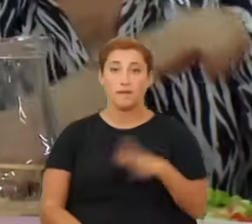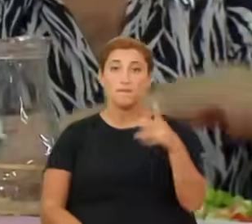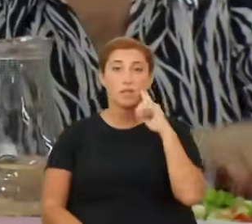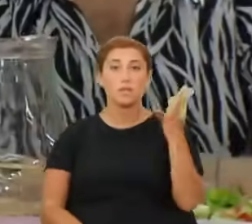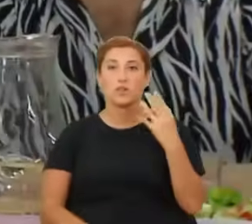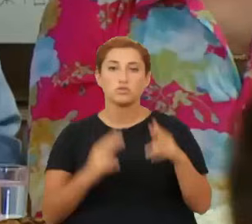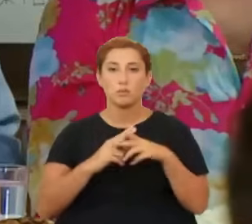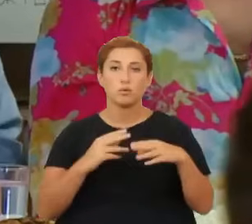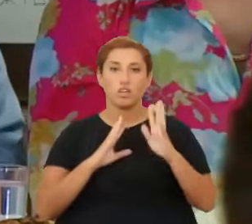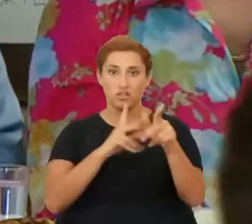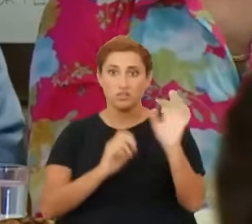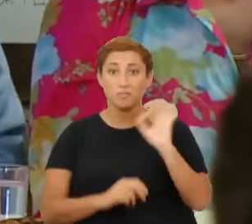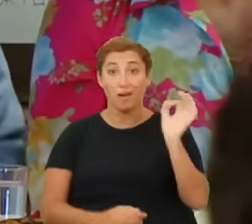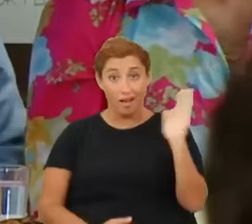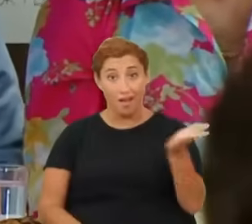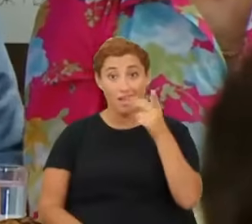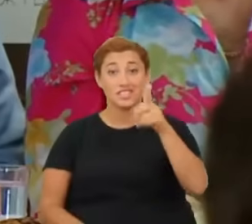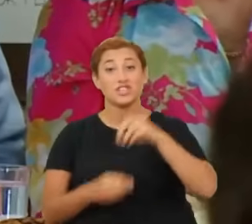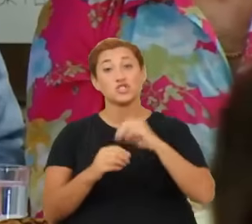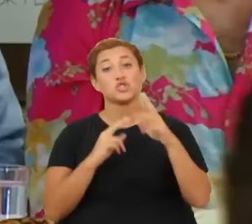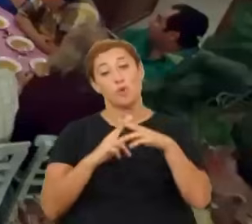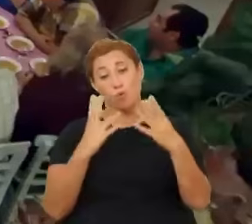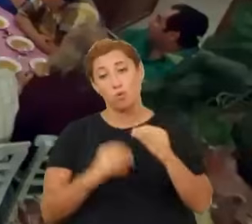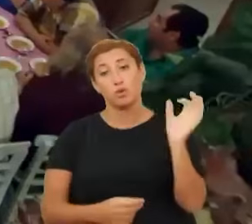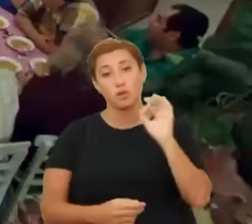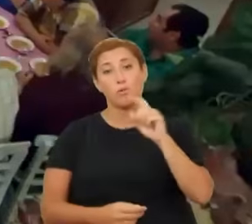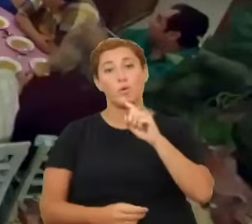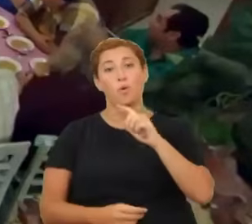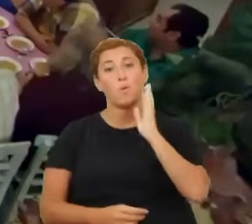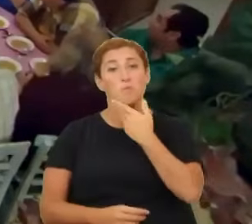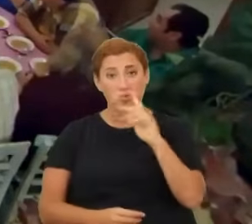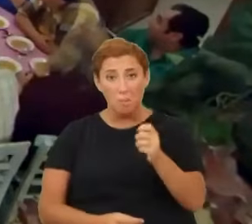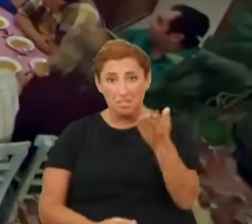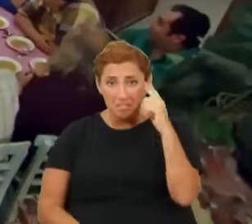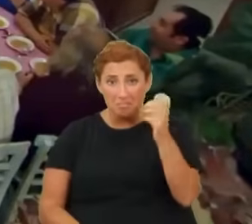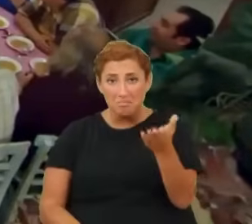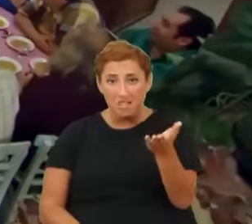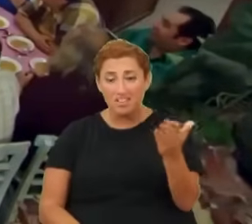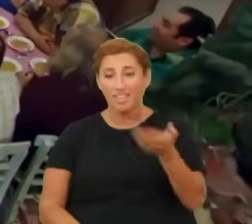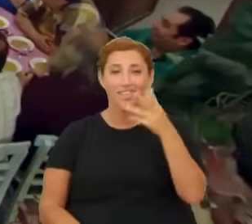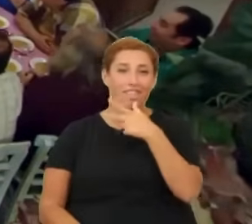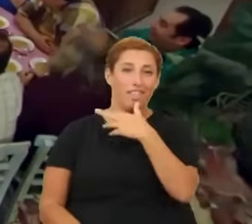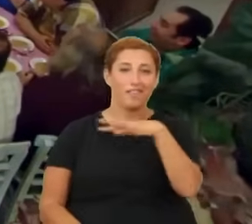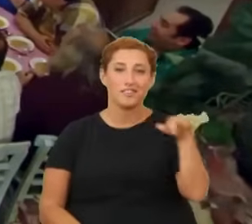Vallahi ne kadar çabuk geçti değil mi? Ha, senin için çabuk geçer tabii. Oruç mu tuttun ki sen?